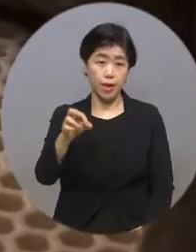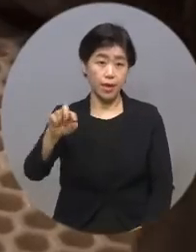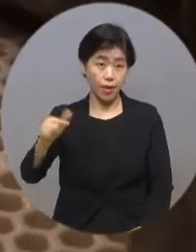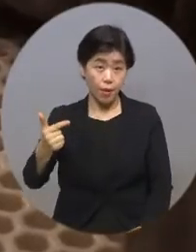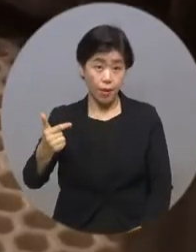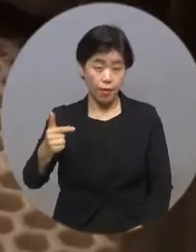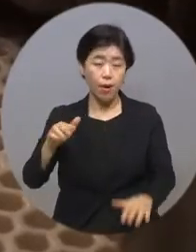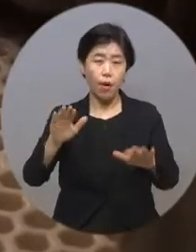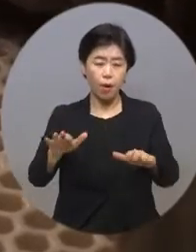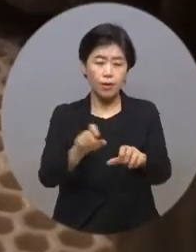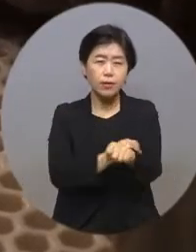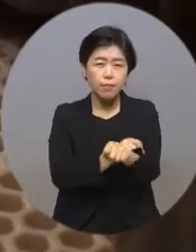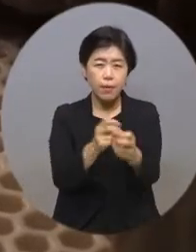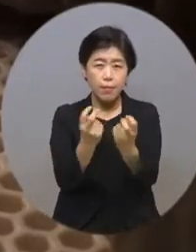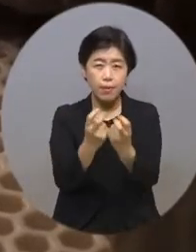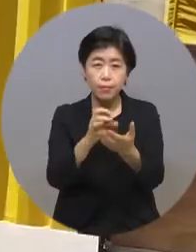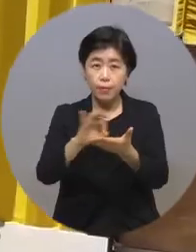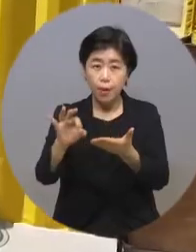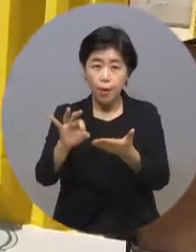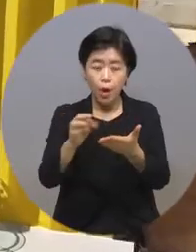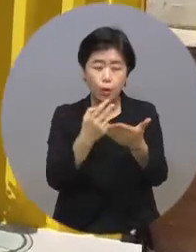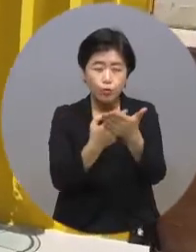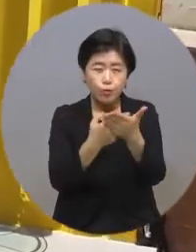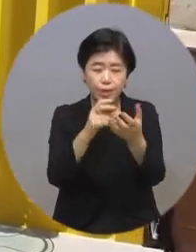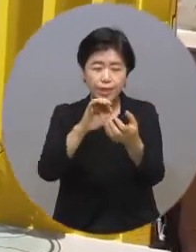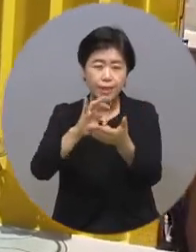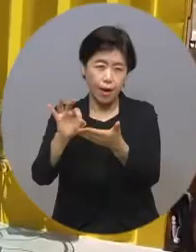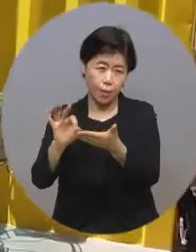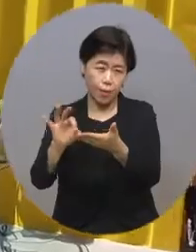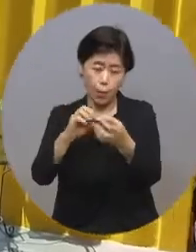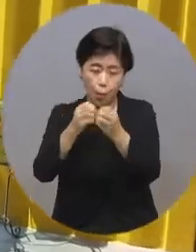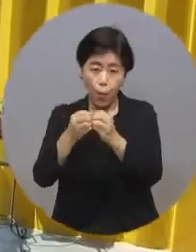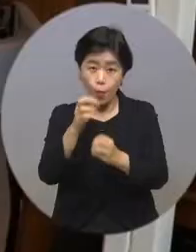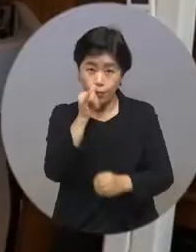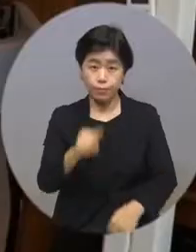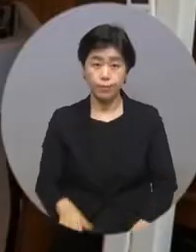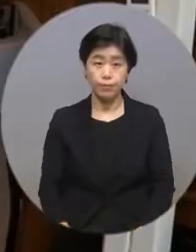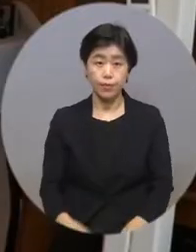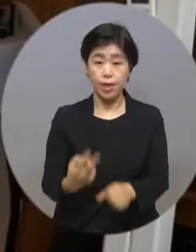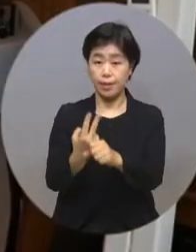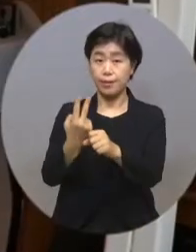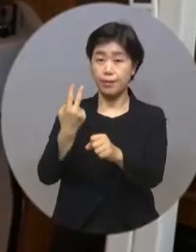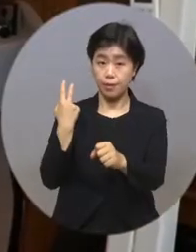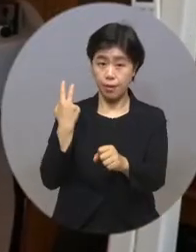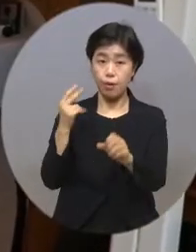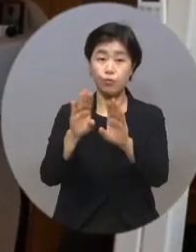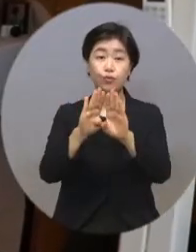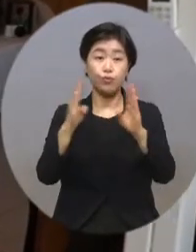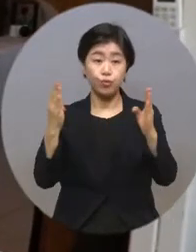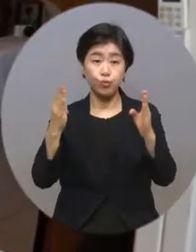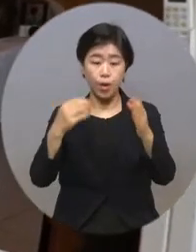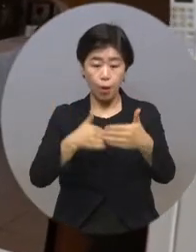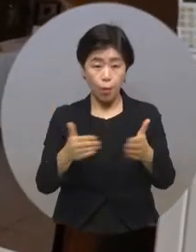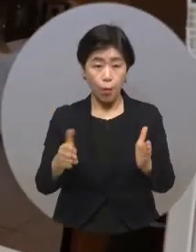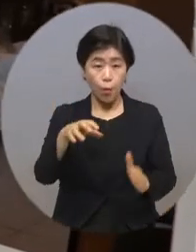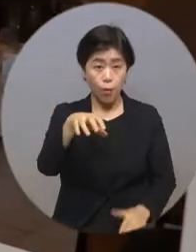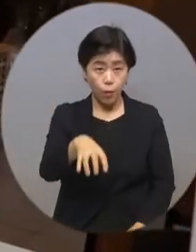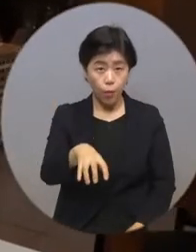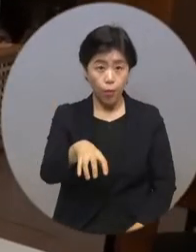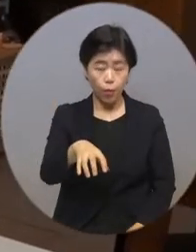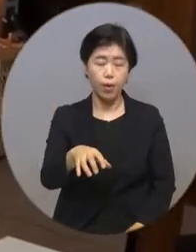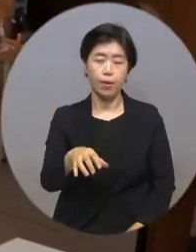유리의 숨을 불어넣습니다. 지난 2년 전 문을 연 공방은 작가가 작업실 겸 전시 공간을